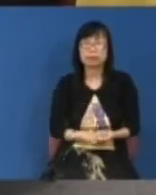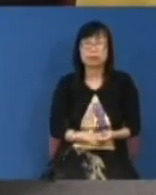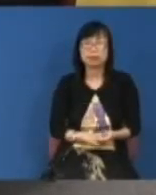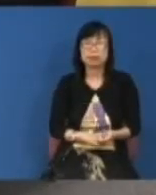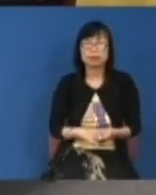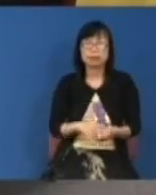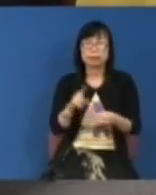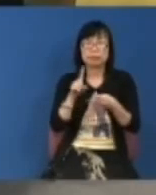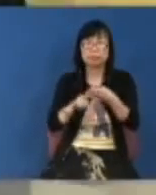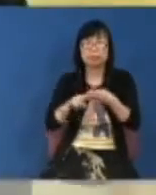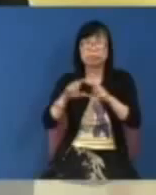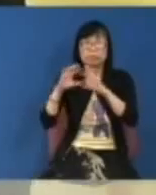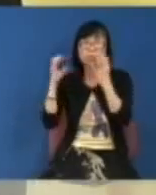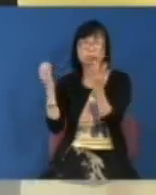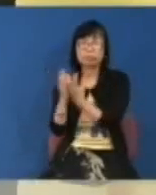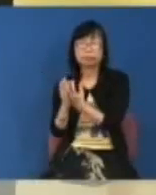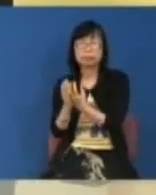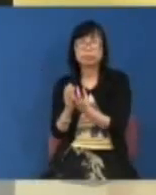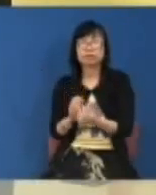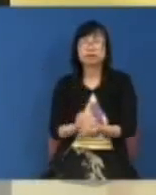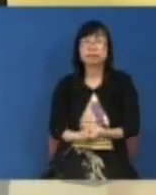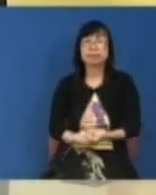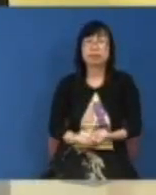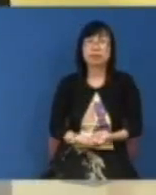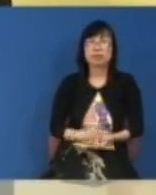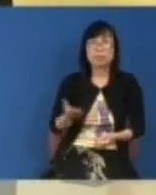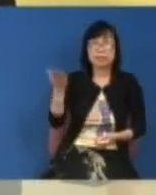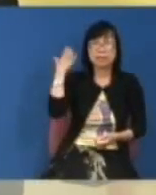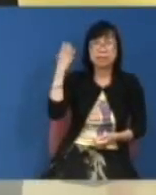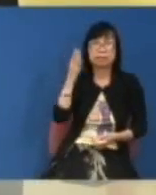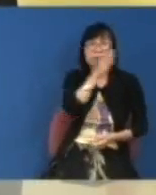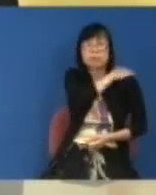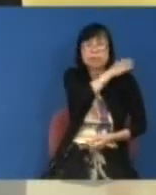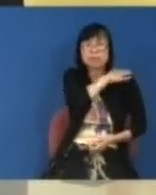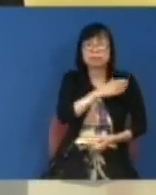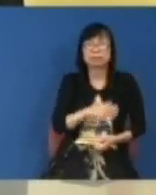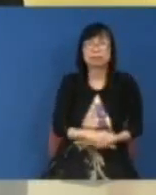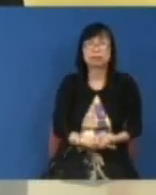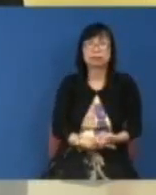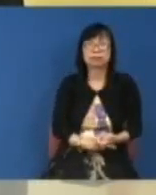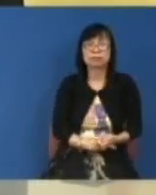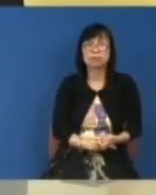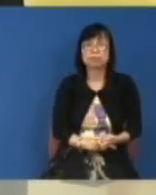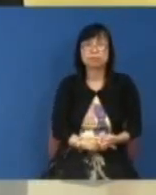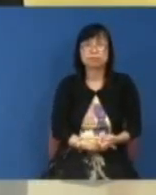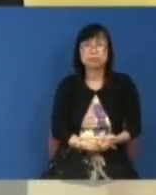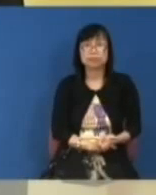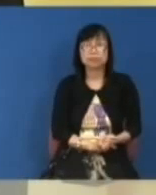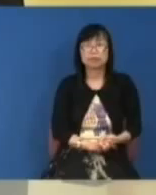主黨已經係簽咗成下之盟，就係話，就算我執政嘅時候，我哋都唔會。